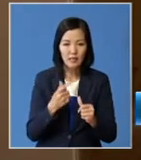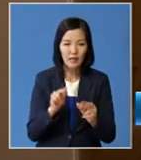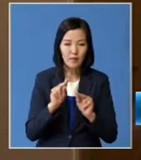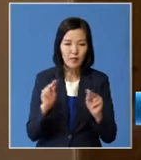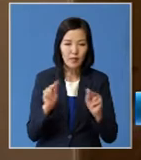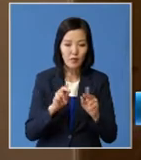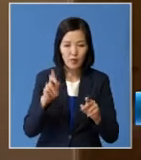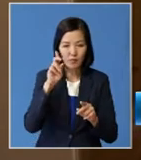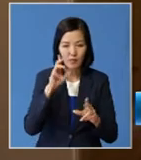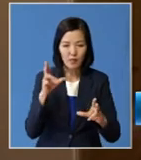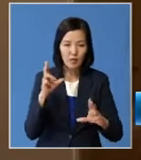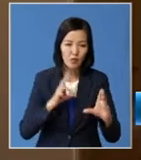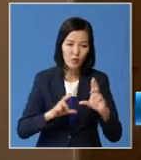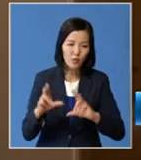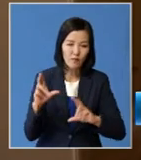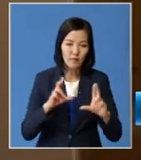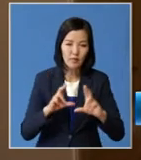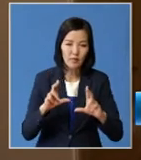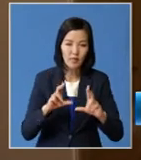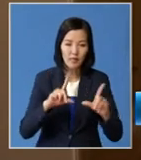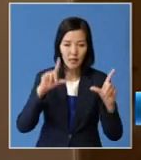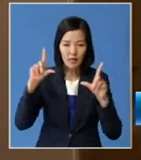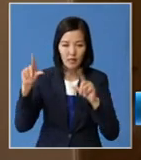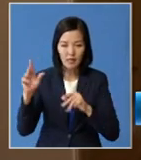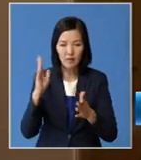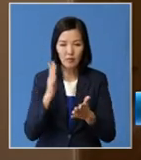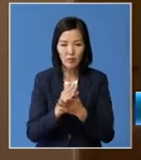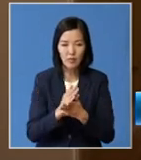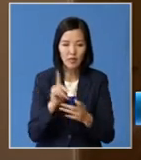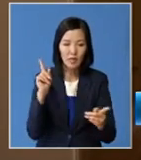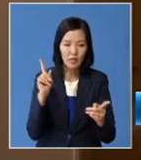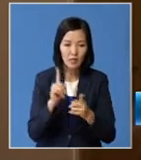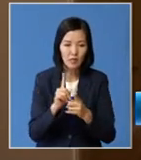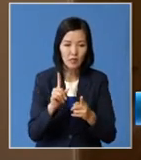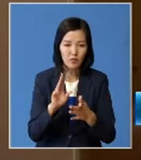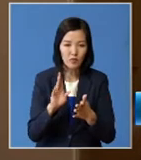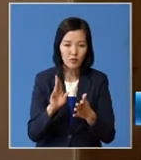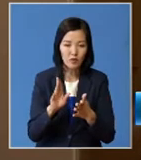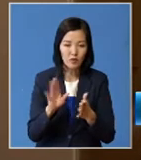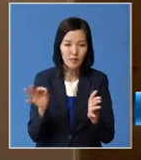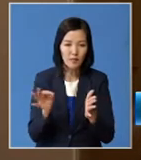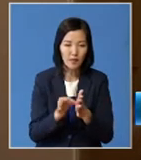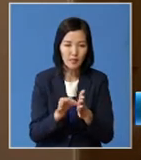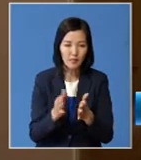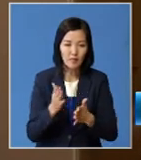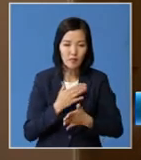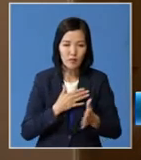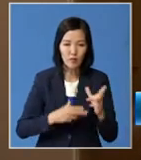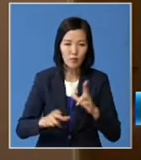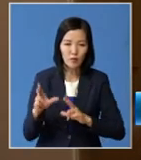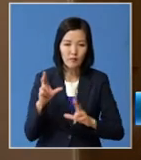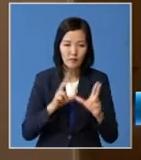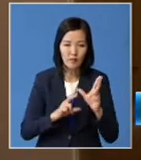педагогикалық мемлекеттік университетіне шығады. Бұл кездесудің негізгі мақсаты біздің университетімізде